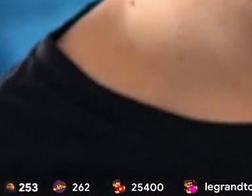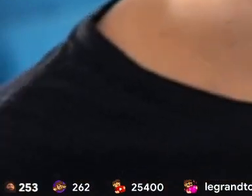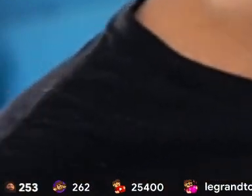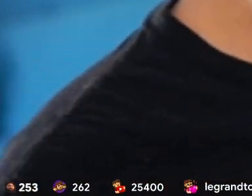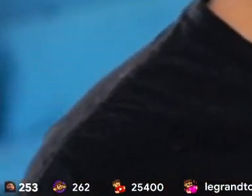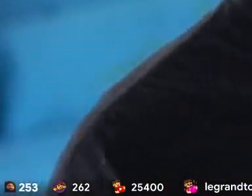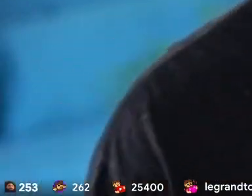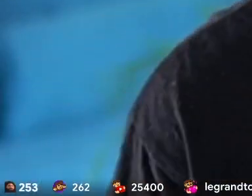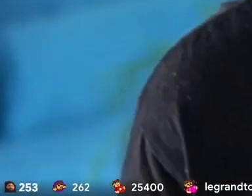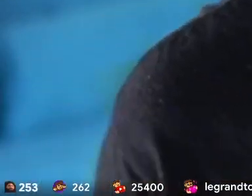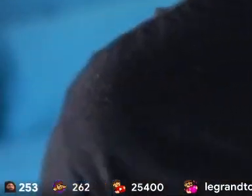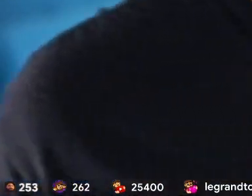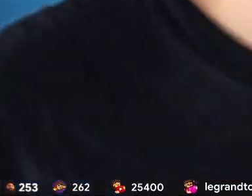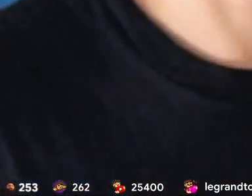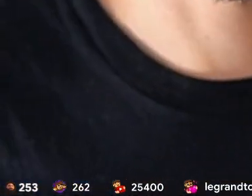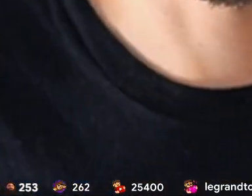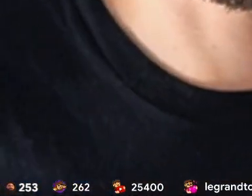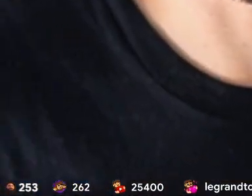Comment tu vas?